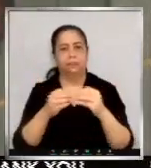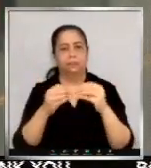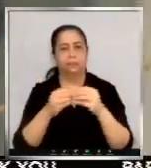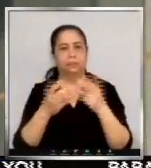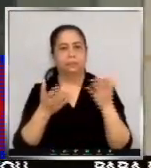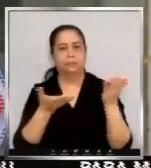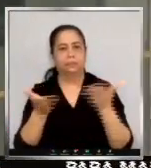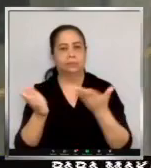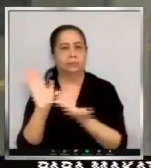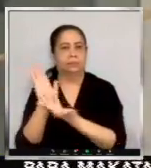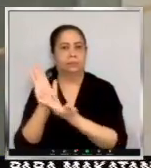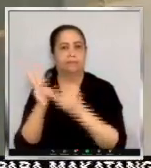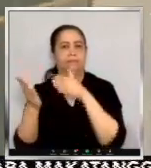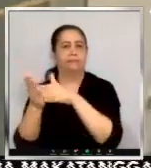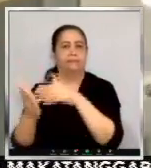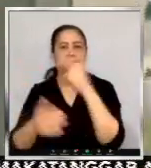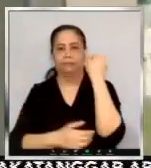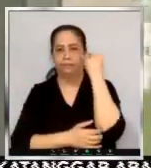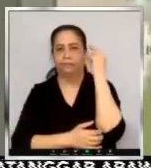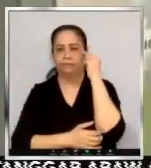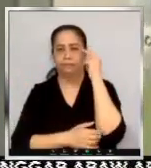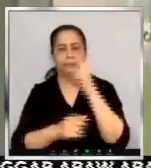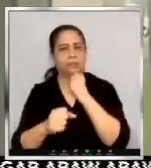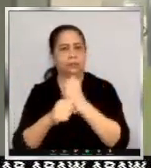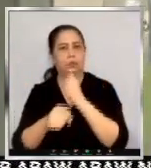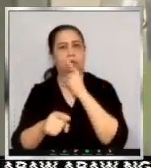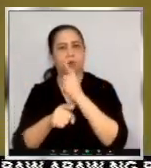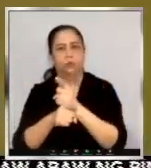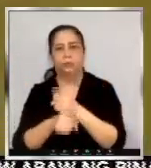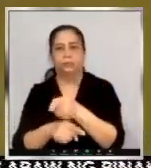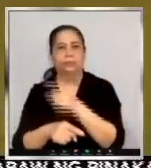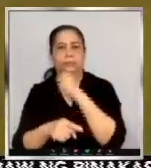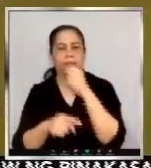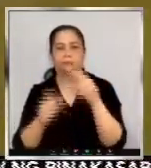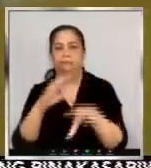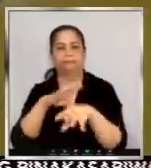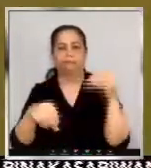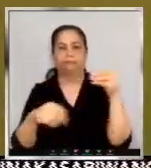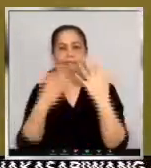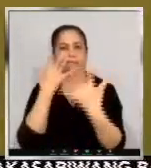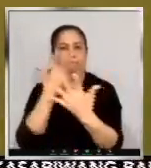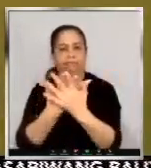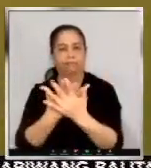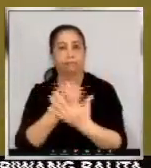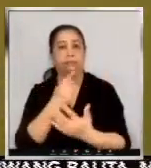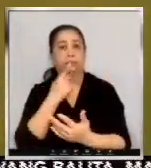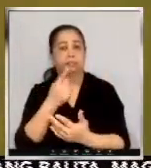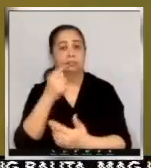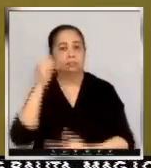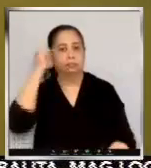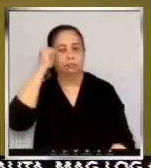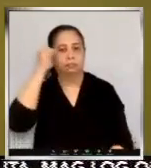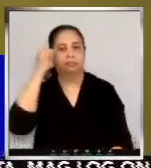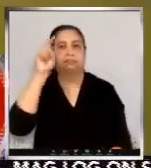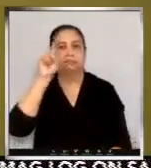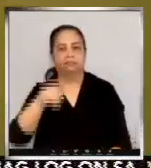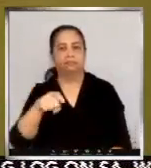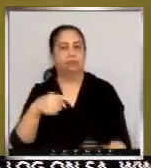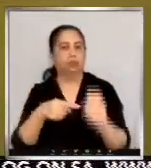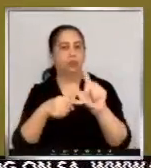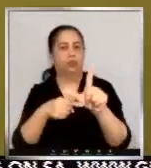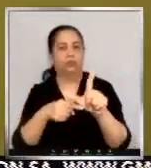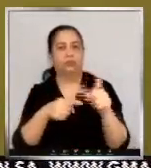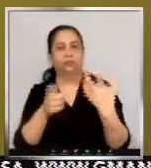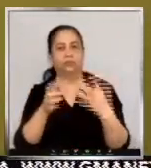Nuesca para tiyaking hindi na ito makakalabas ng kulungan. Ayon kay Sinas, dapat orihinal na kopya ng cellphone video